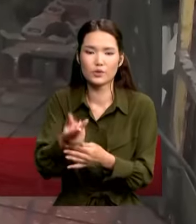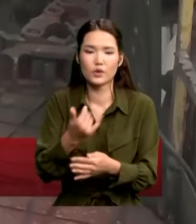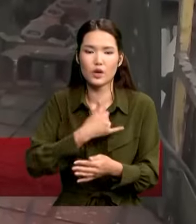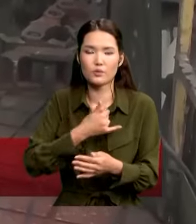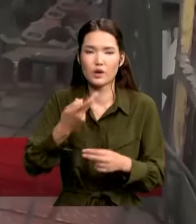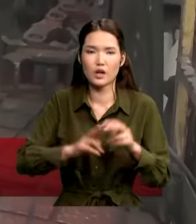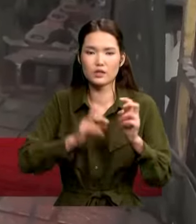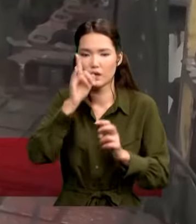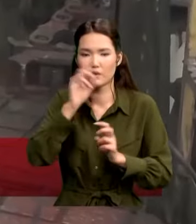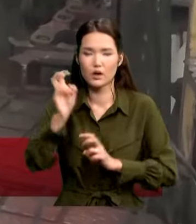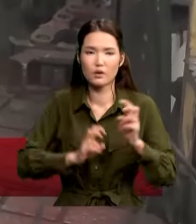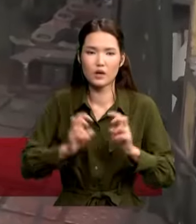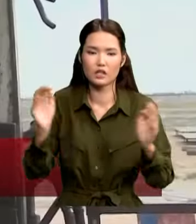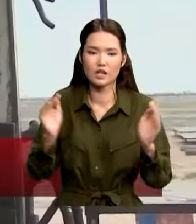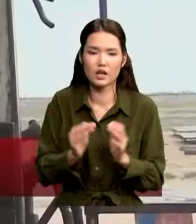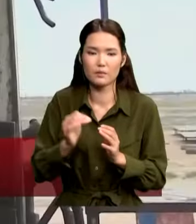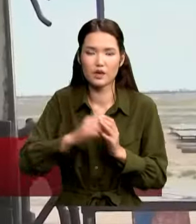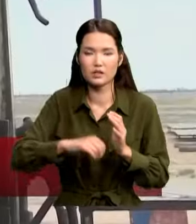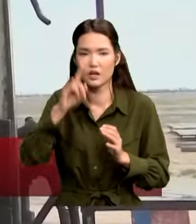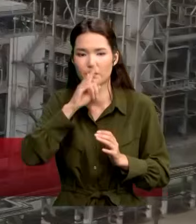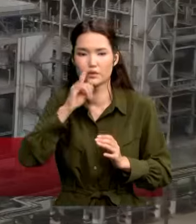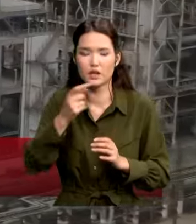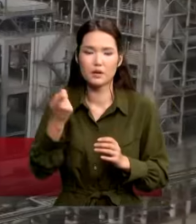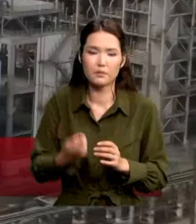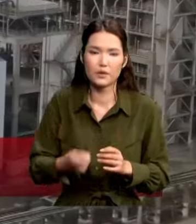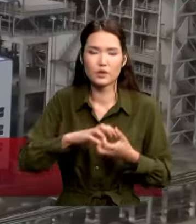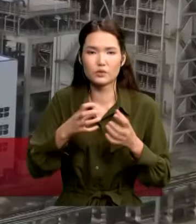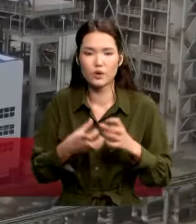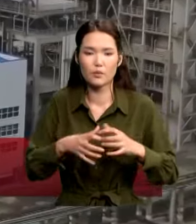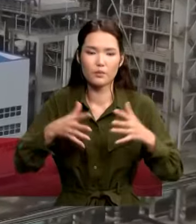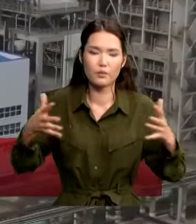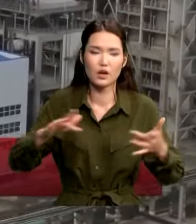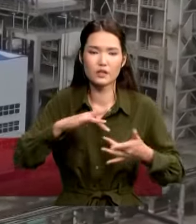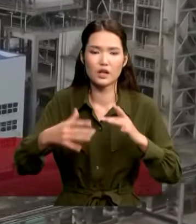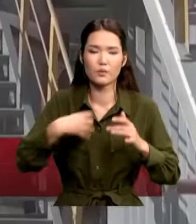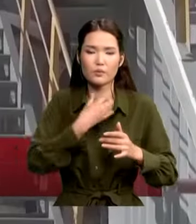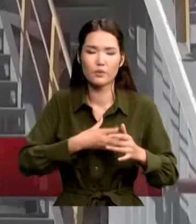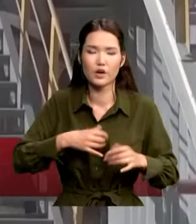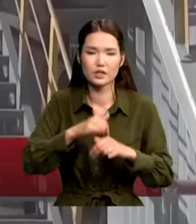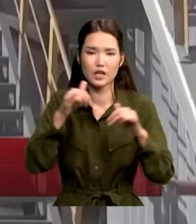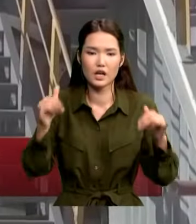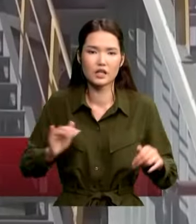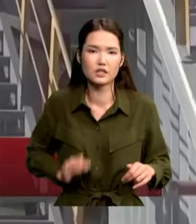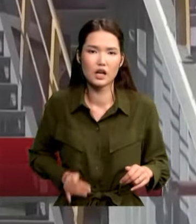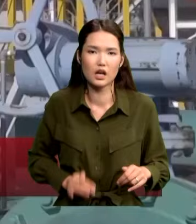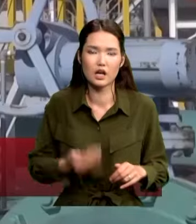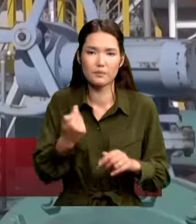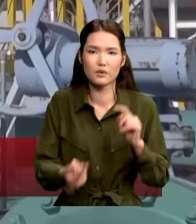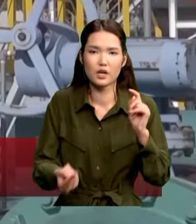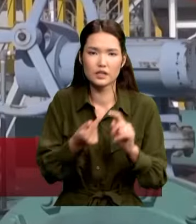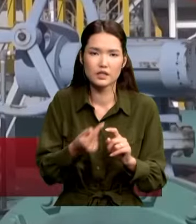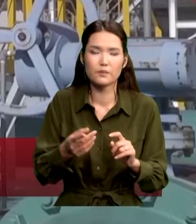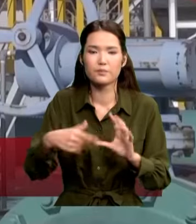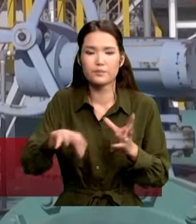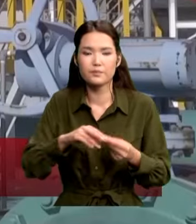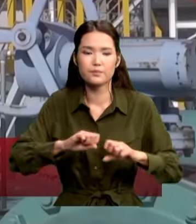мұнай өндірудің азаюына, ал нарықтағы мұнай бағасының құбылуы, көнерген кен орындарына әлеуметтік жүктемен арттыруда. Агенттік осыны ескеріп бағаны еркін